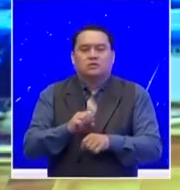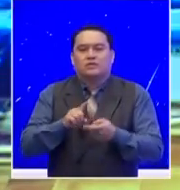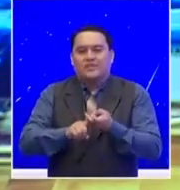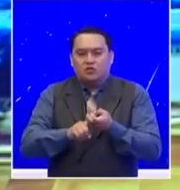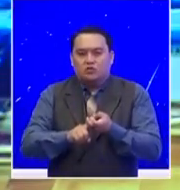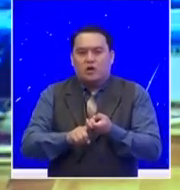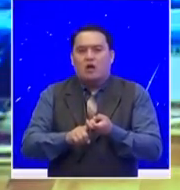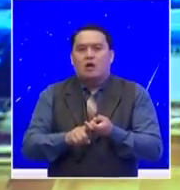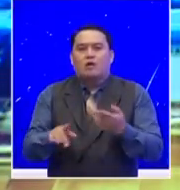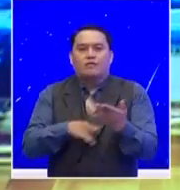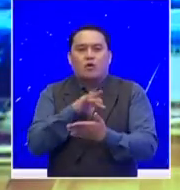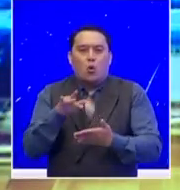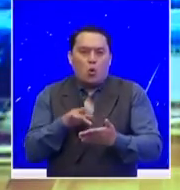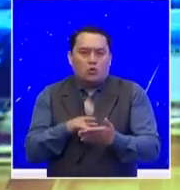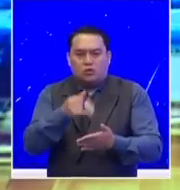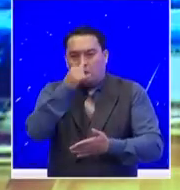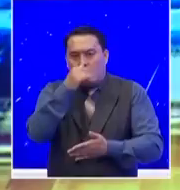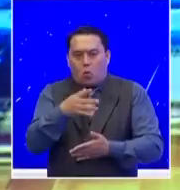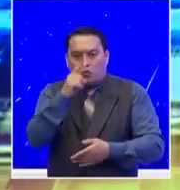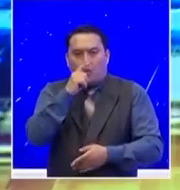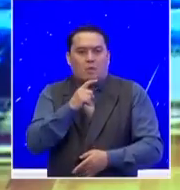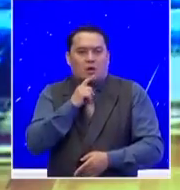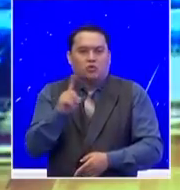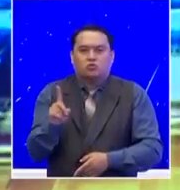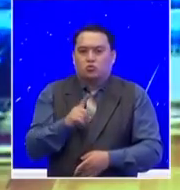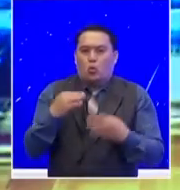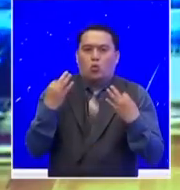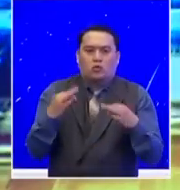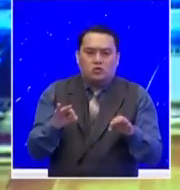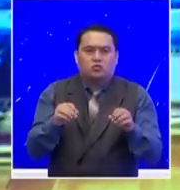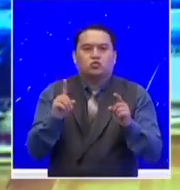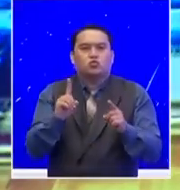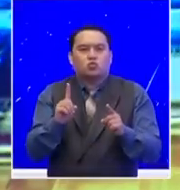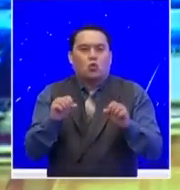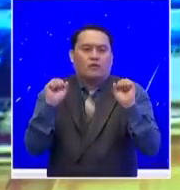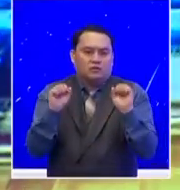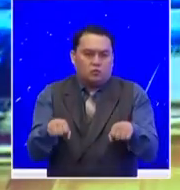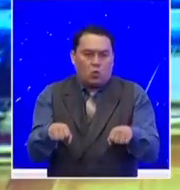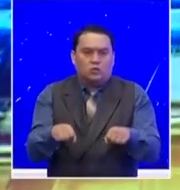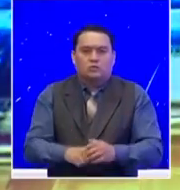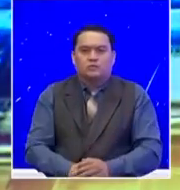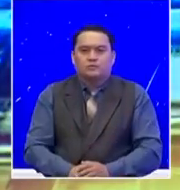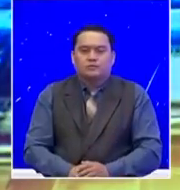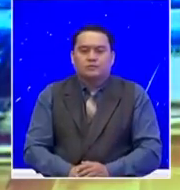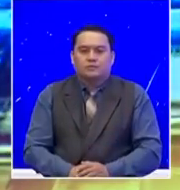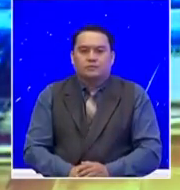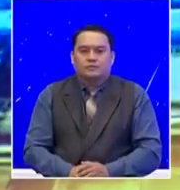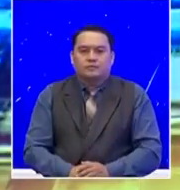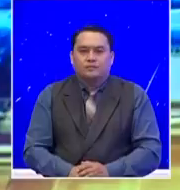COVID-19, жители города до сих пор не могут понять, что им дозволено, а что нет. Наша съемочная группа попыталась в этом